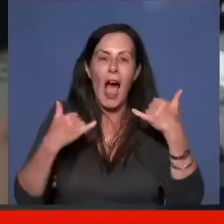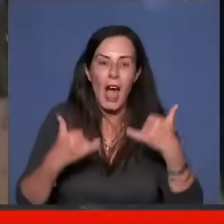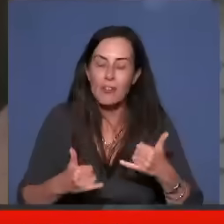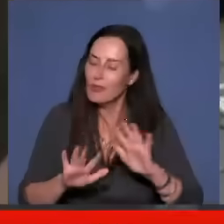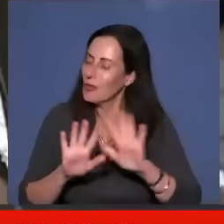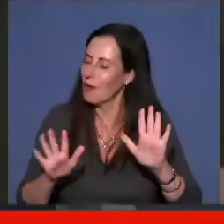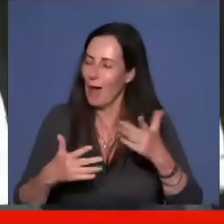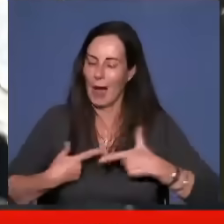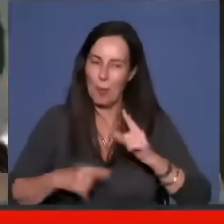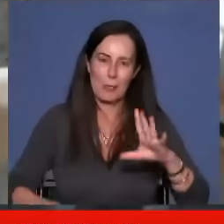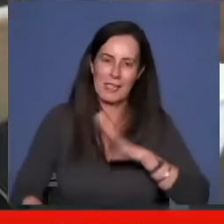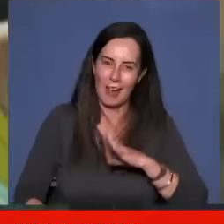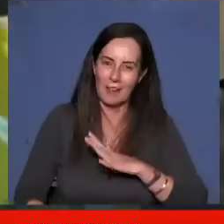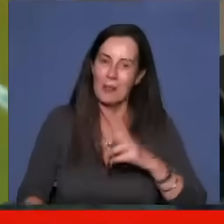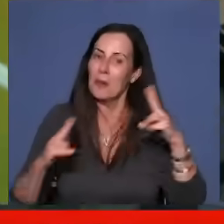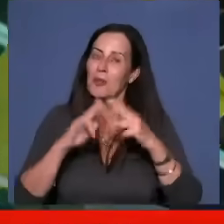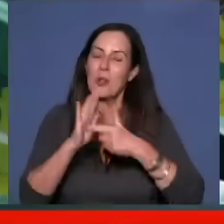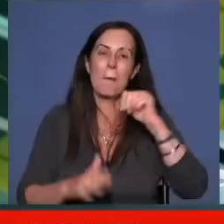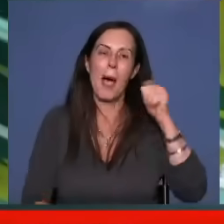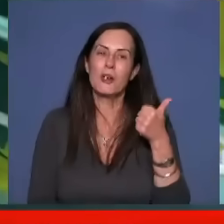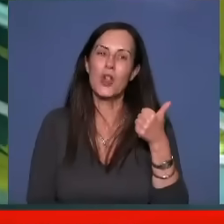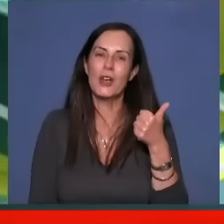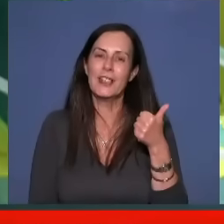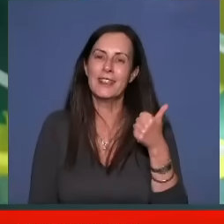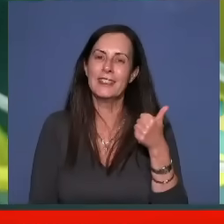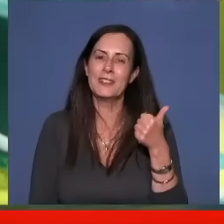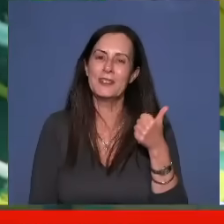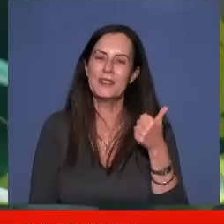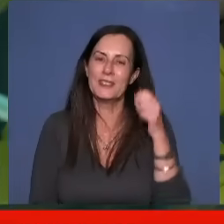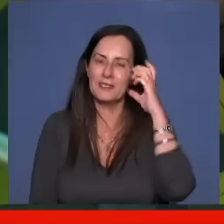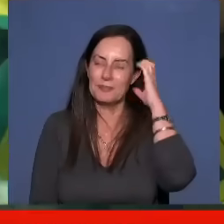מכלל סכנה, הם נפגשים בפעם הראשונה.